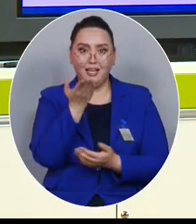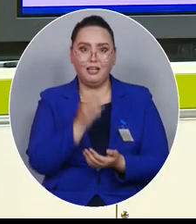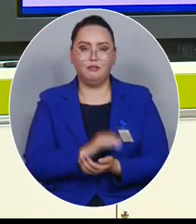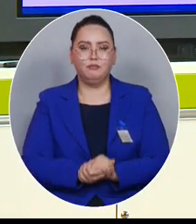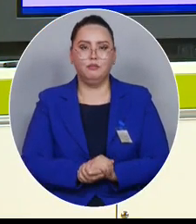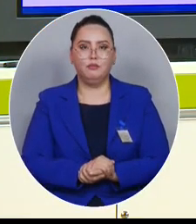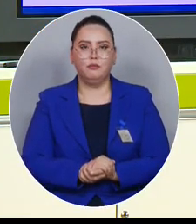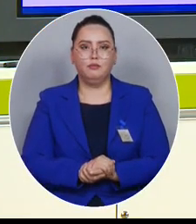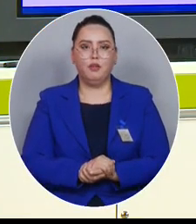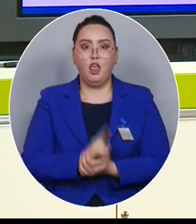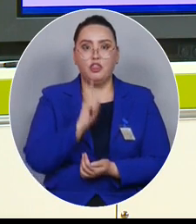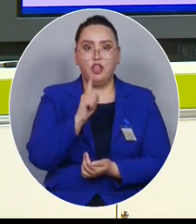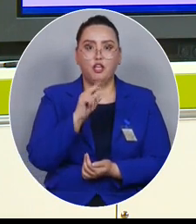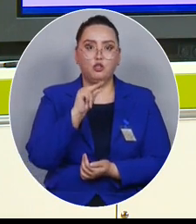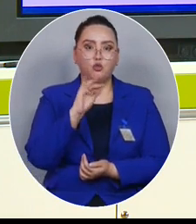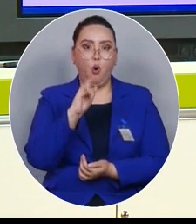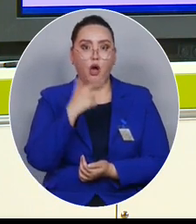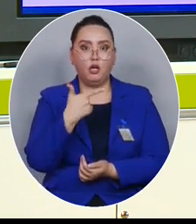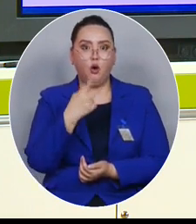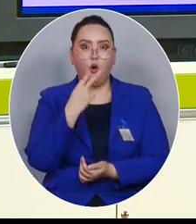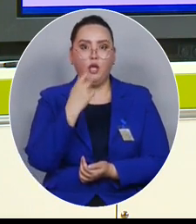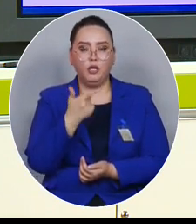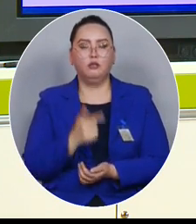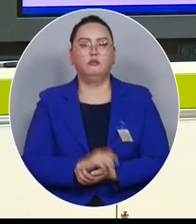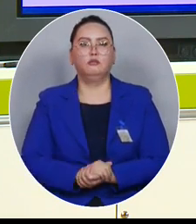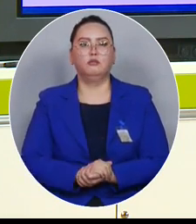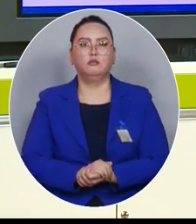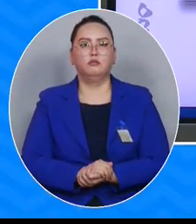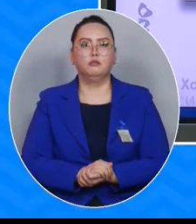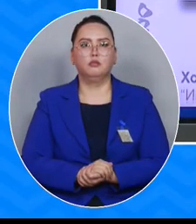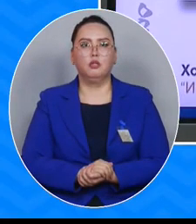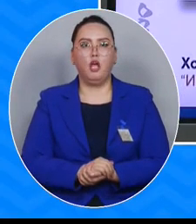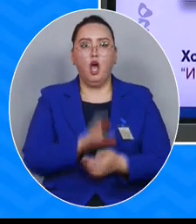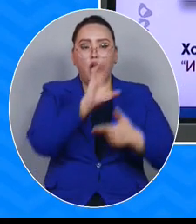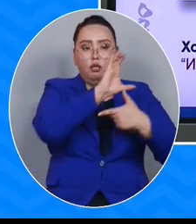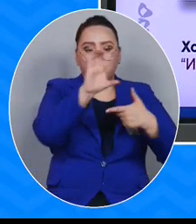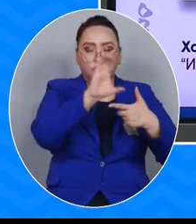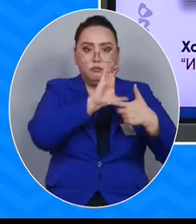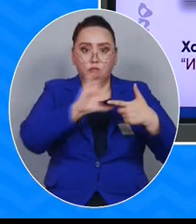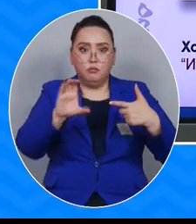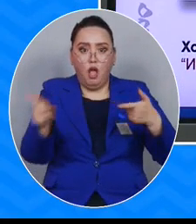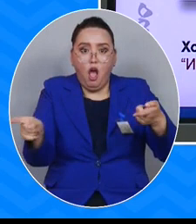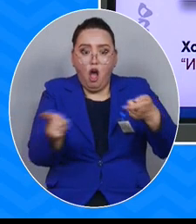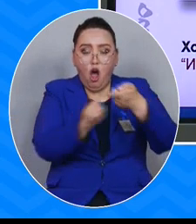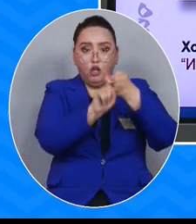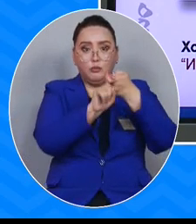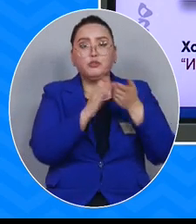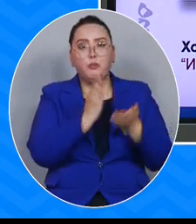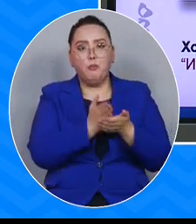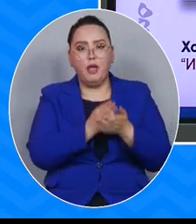За... Заадхэр үйн холбохүйгийг өөргүн өөөллөөө байсэн байгээр. Заадхэр үйн холбохүйгийг